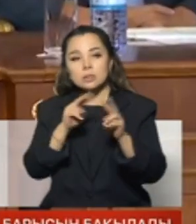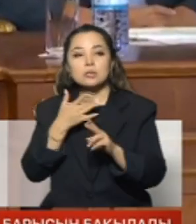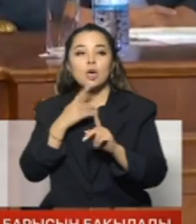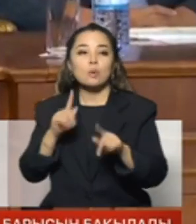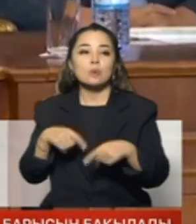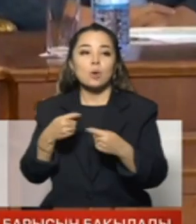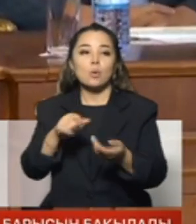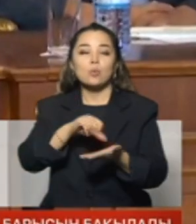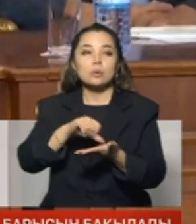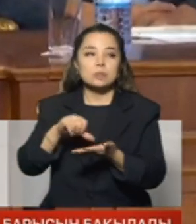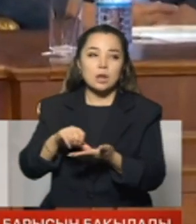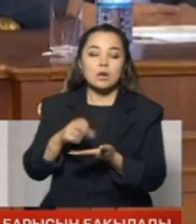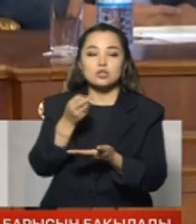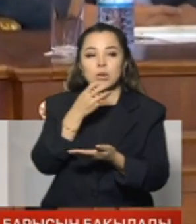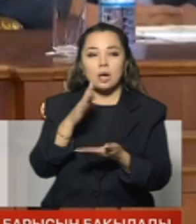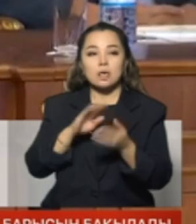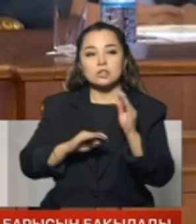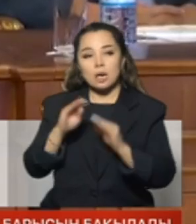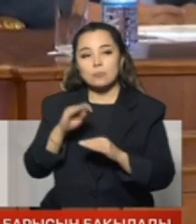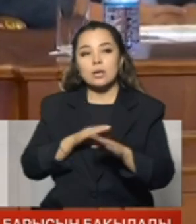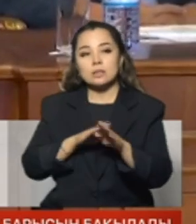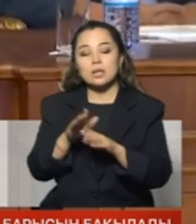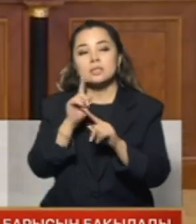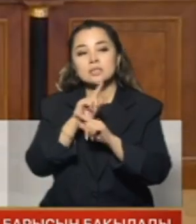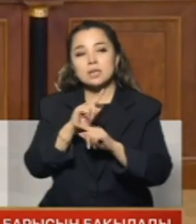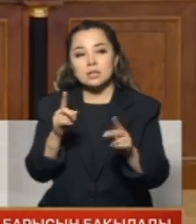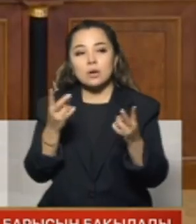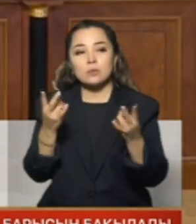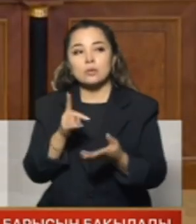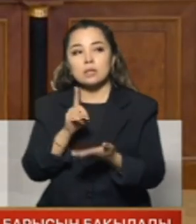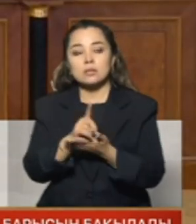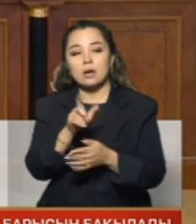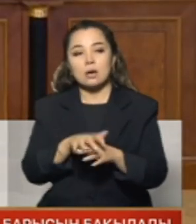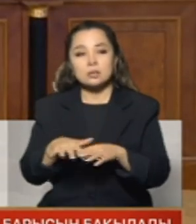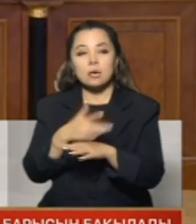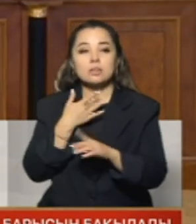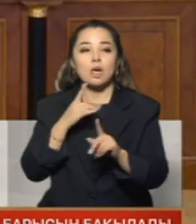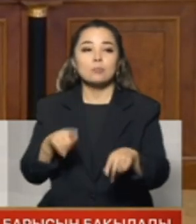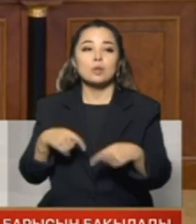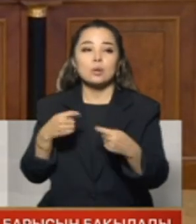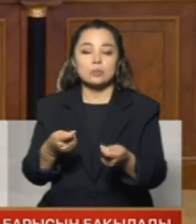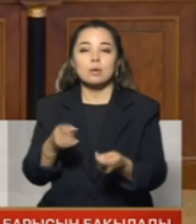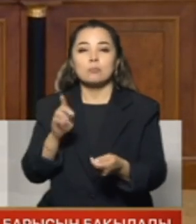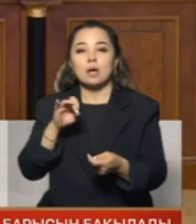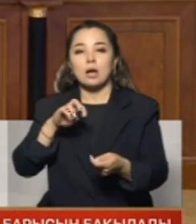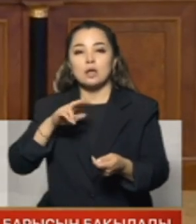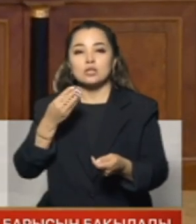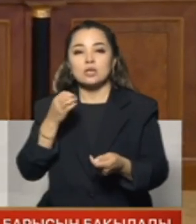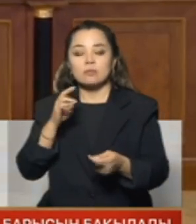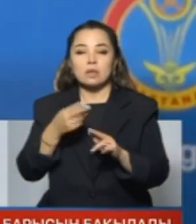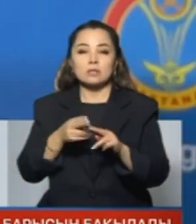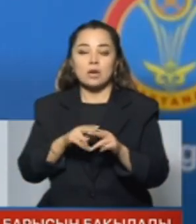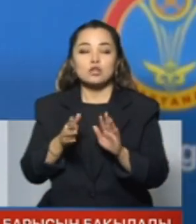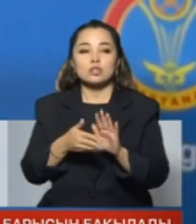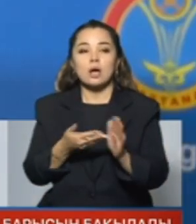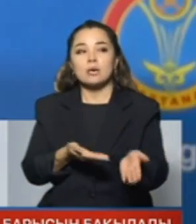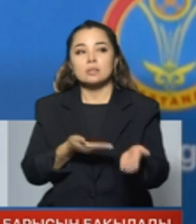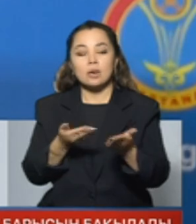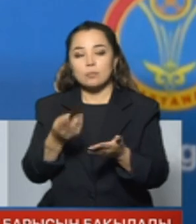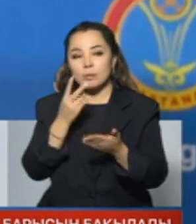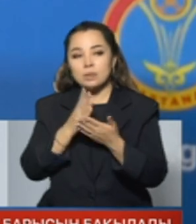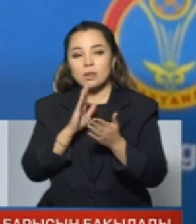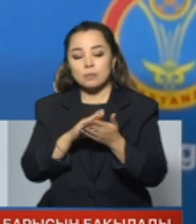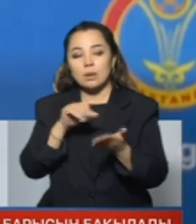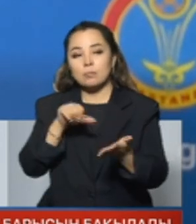беру учаскелерде жақсы жабдықталған, ерекше қажеттілігі бар жандардың дауыс беру үшін Брайль шрифті шақырту батырмасы